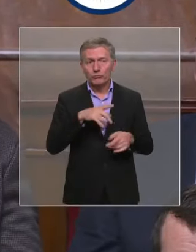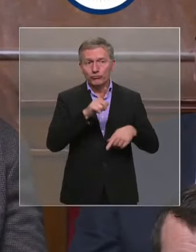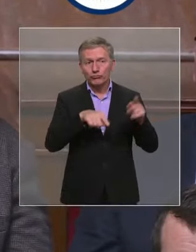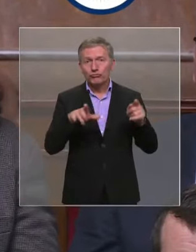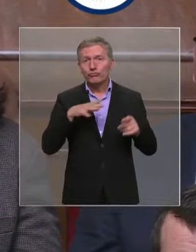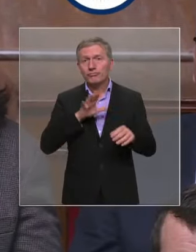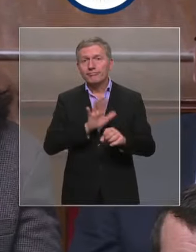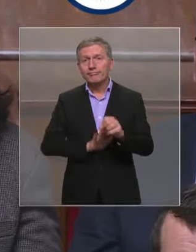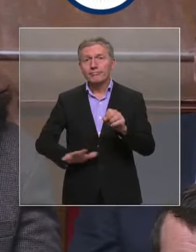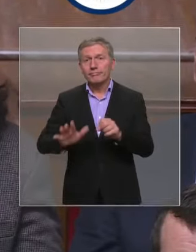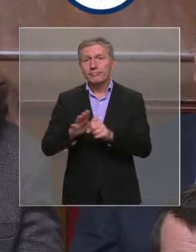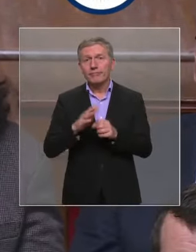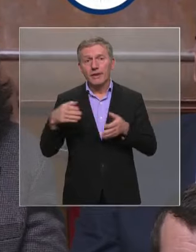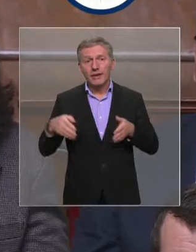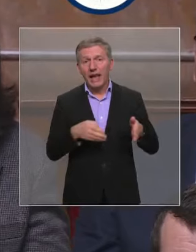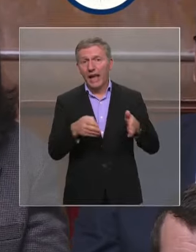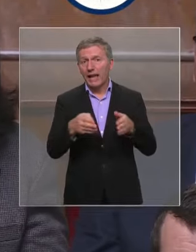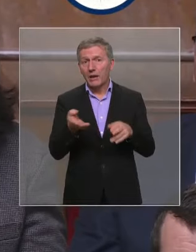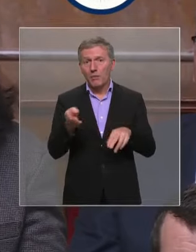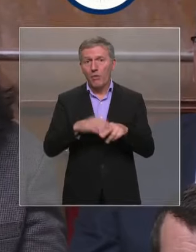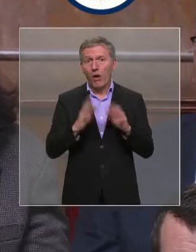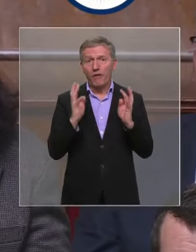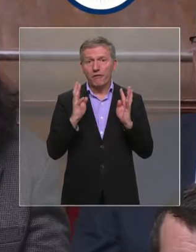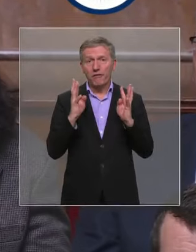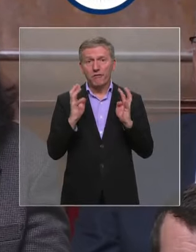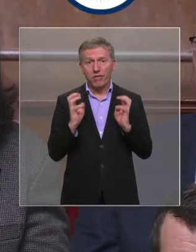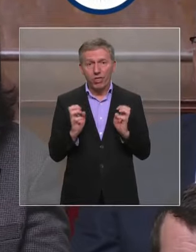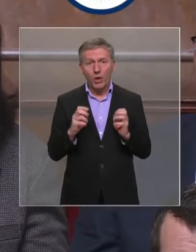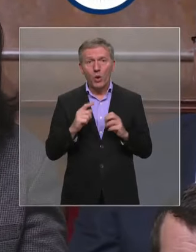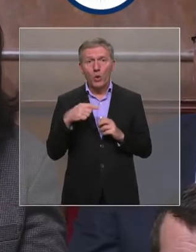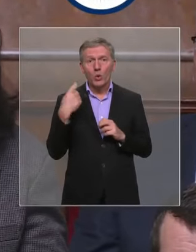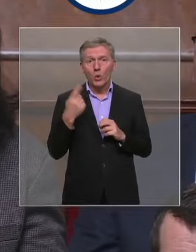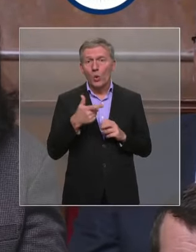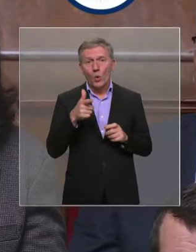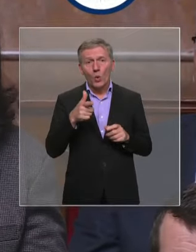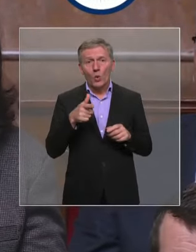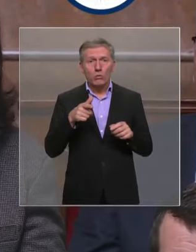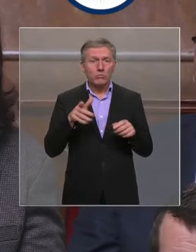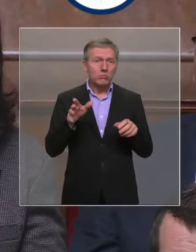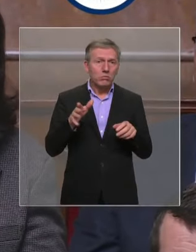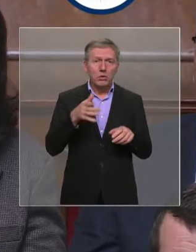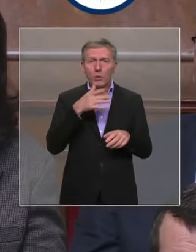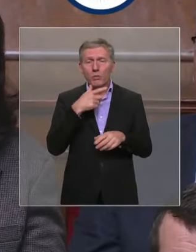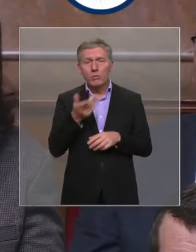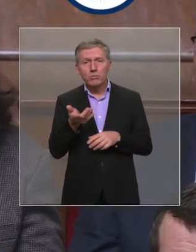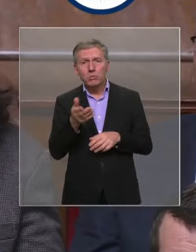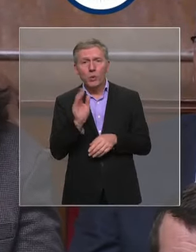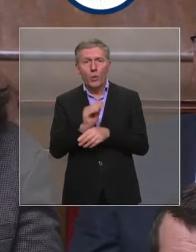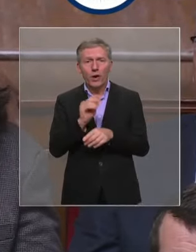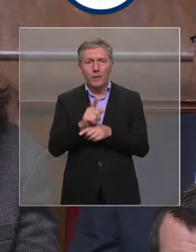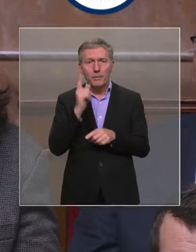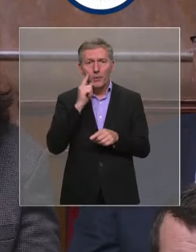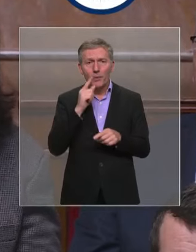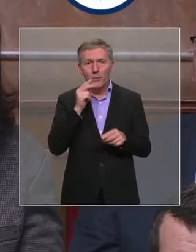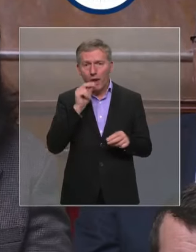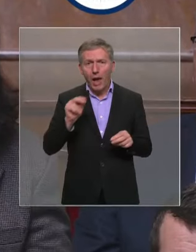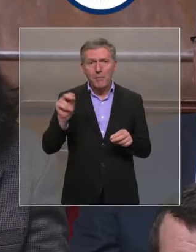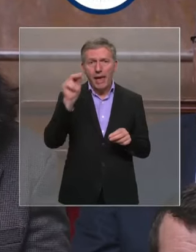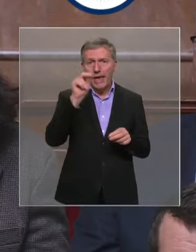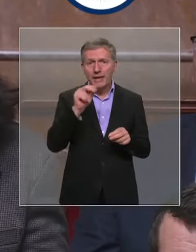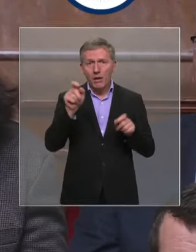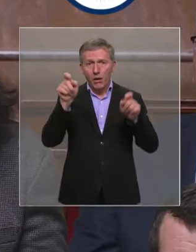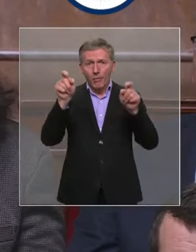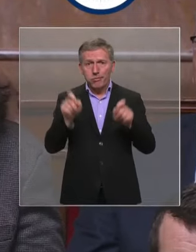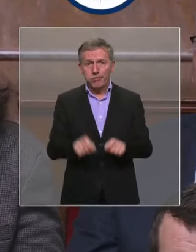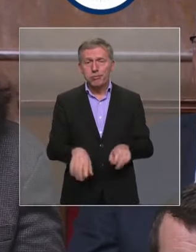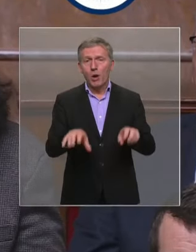endroits du territoire, la garrigue meurt sur pied, au point que les apiculteurs ne peuvent nourrir leurs abeilles, faisant chuter de façon